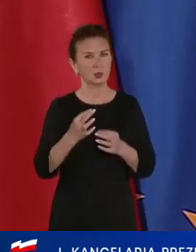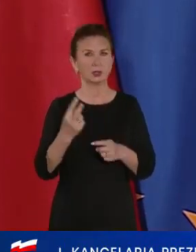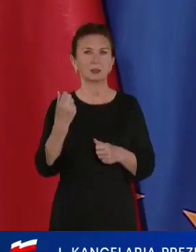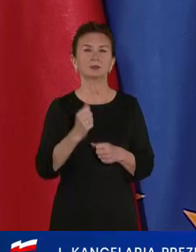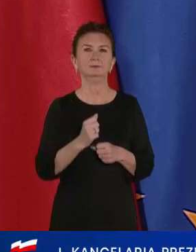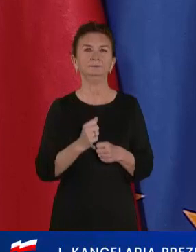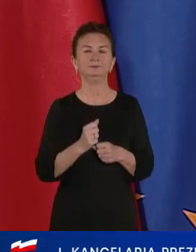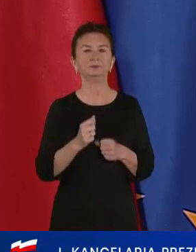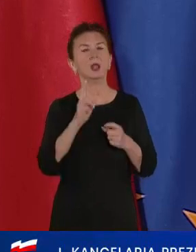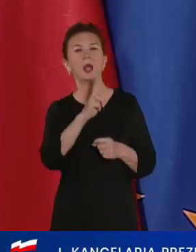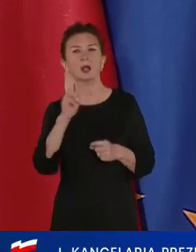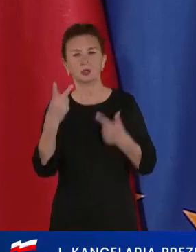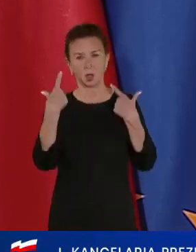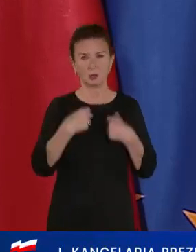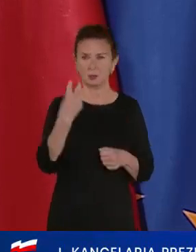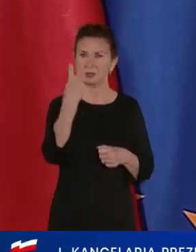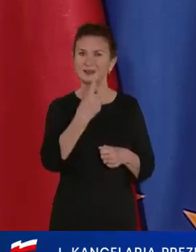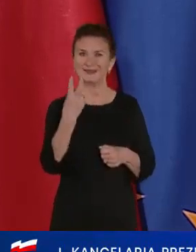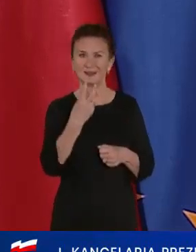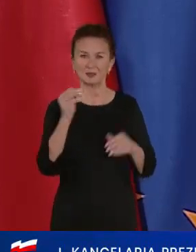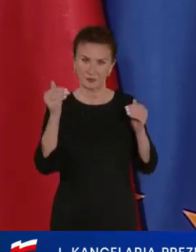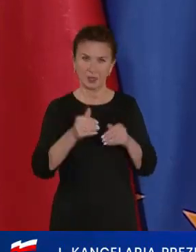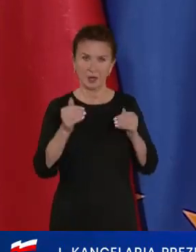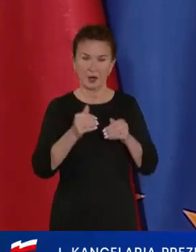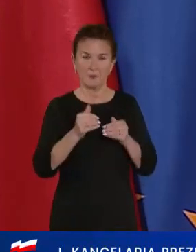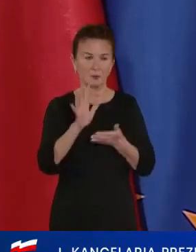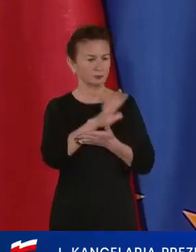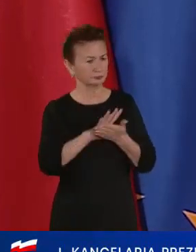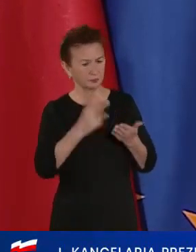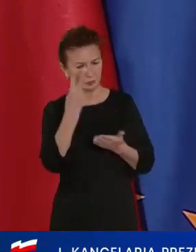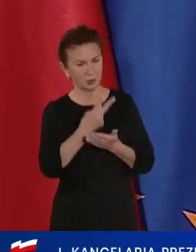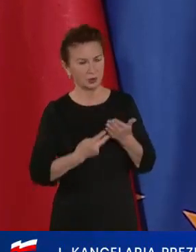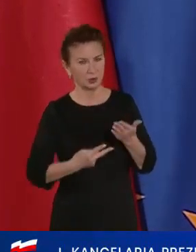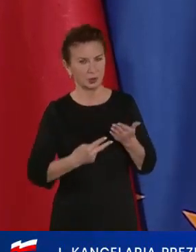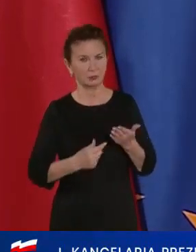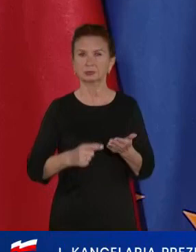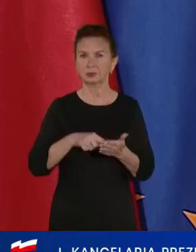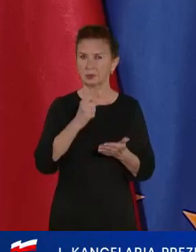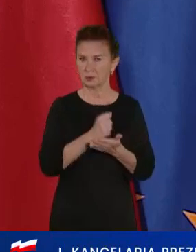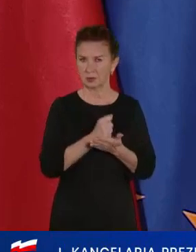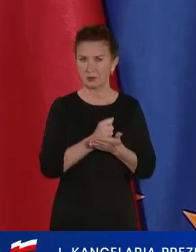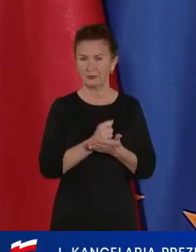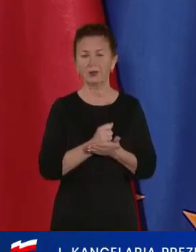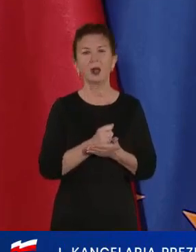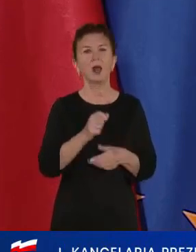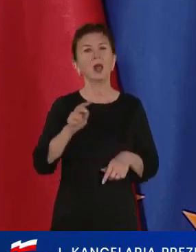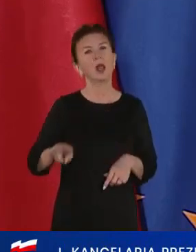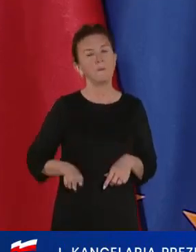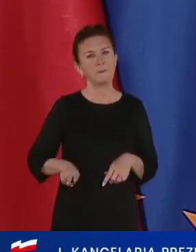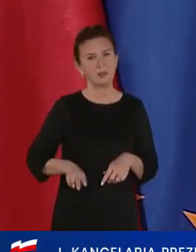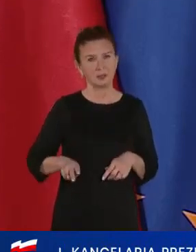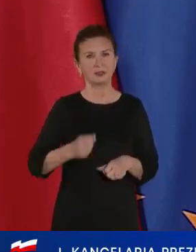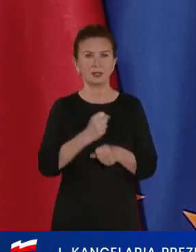zainteresowani mogą zapoznać się z treścią proponowanych rozporządzeń. Ministerstwo Rozwoju, Pracy i Technologii jest